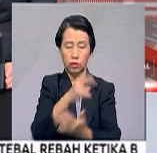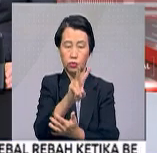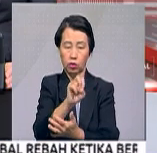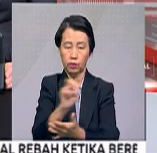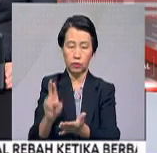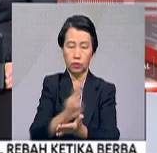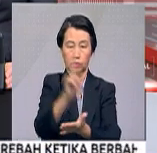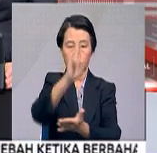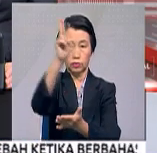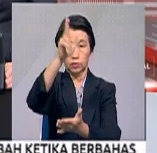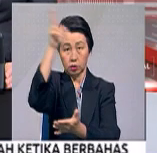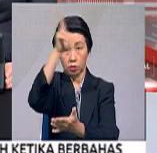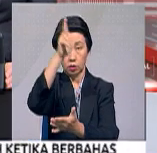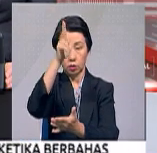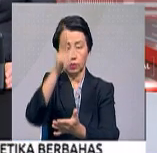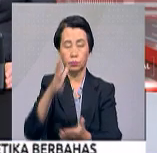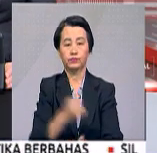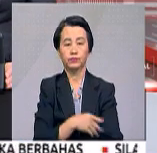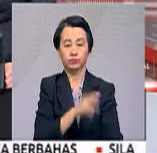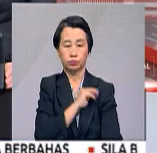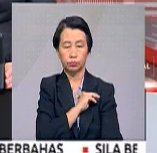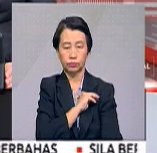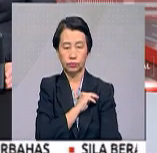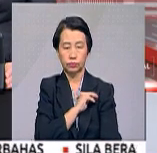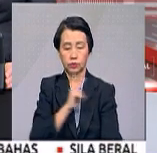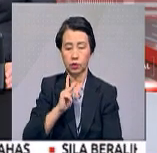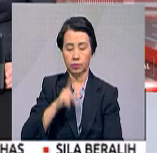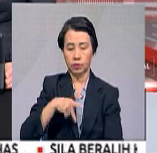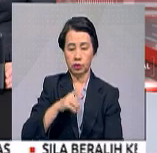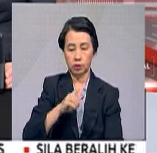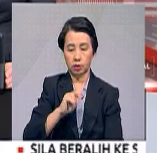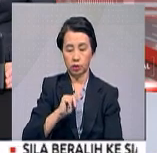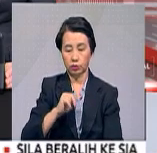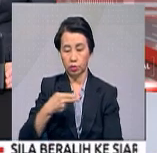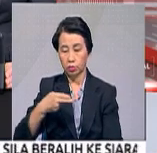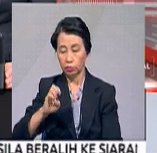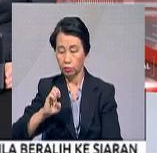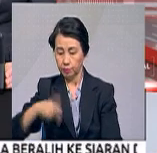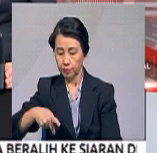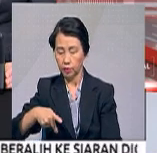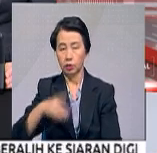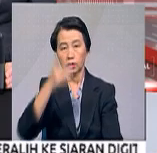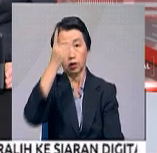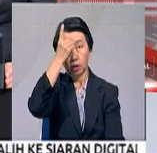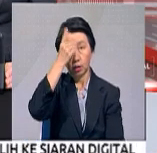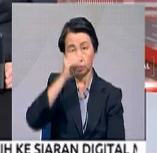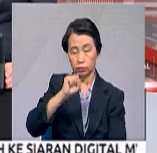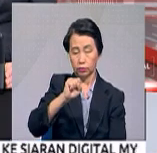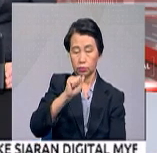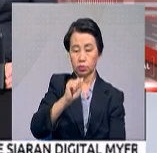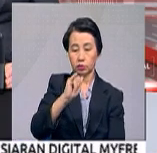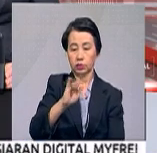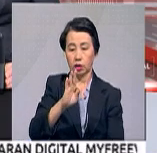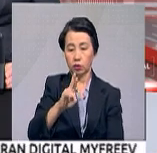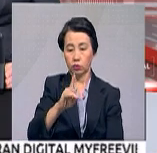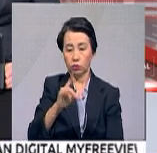universiti awam dalam program itu. Menurut Menteri Perdagangan Dalam Negeri dan Hal Ehwal Pengguna, Datuk Seri Saifuddin Nasution